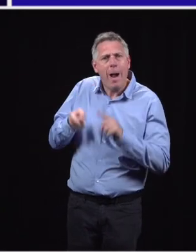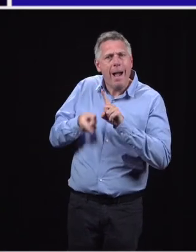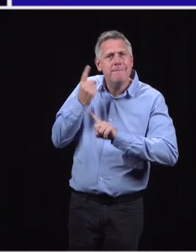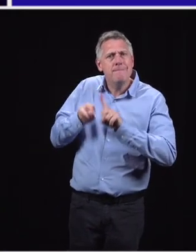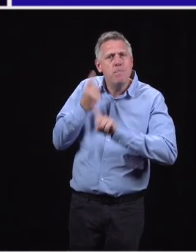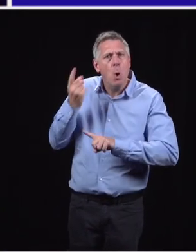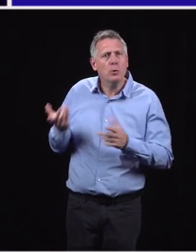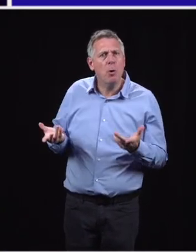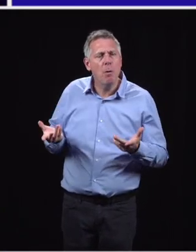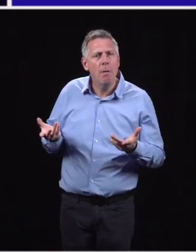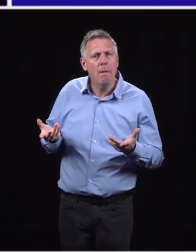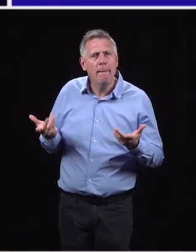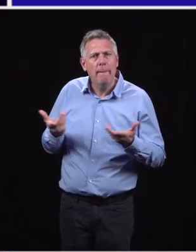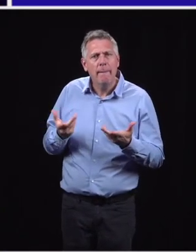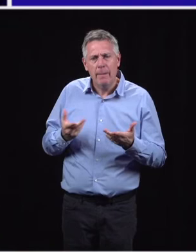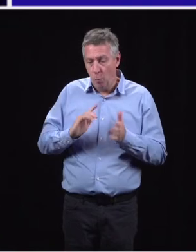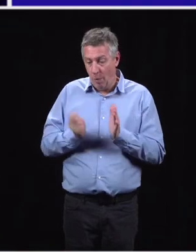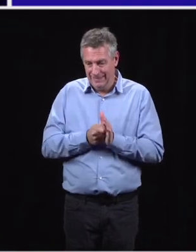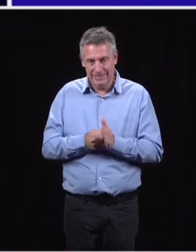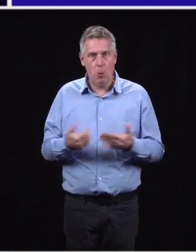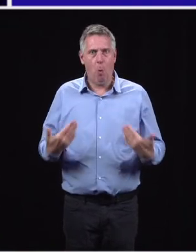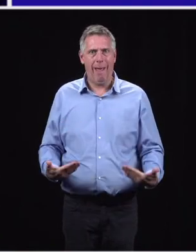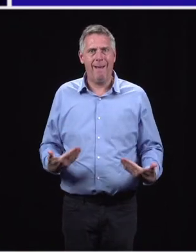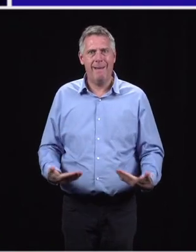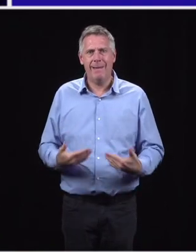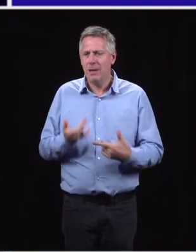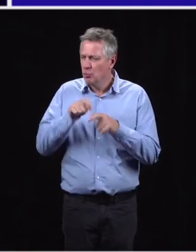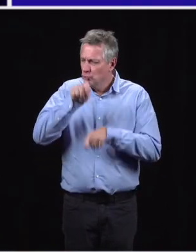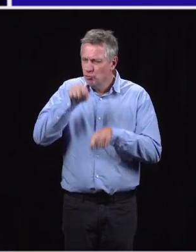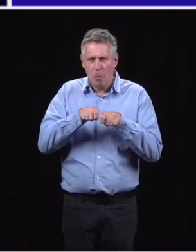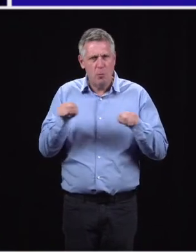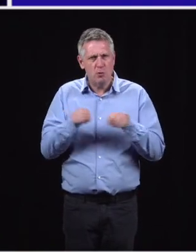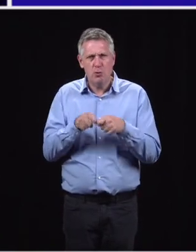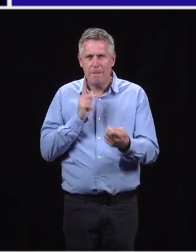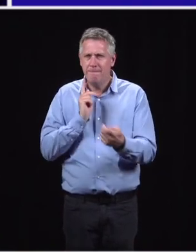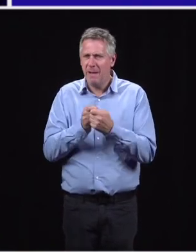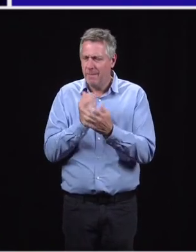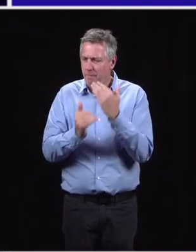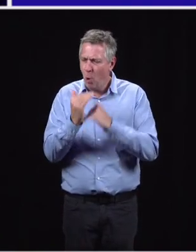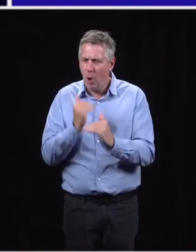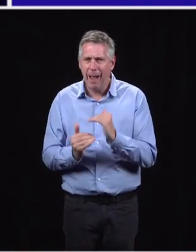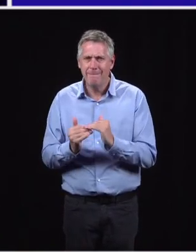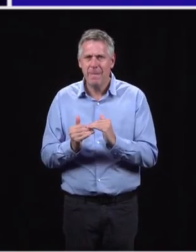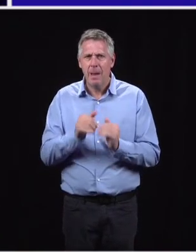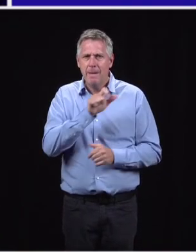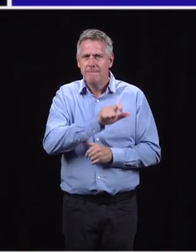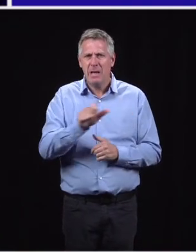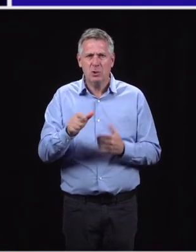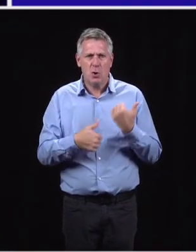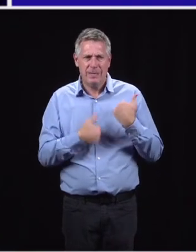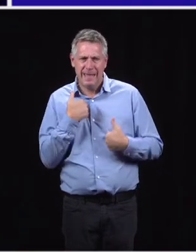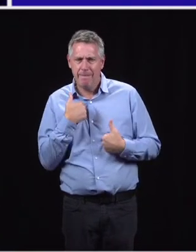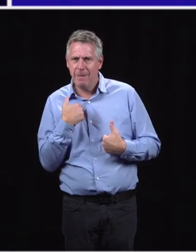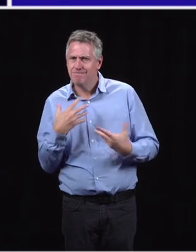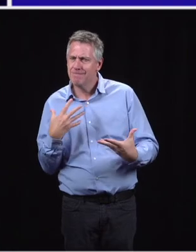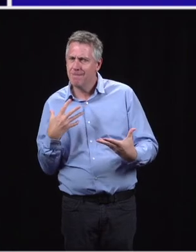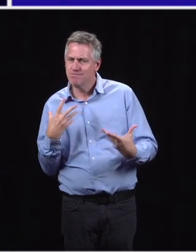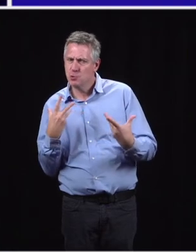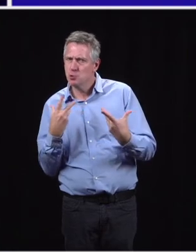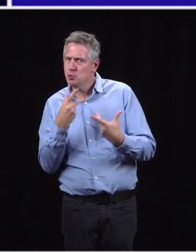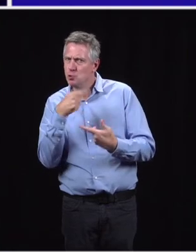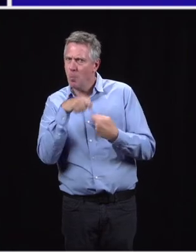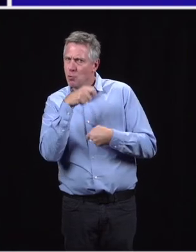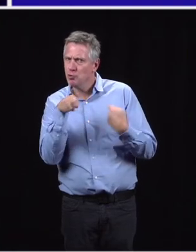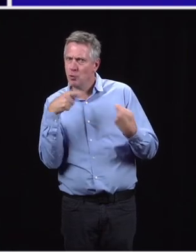faire pour cette édition du sur-mesure dans ce programme pour les personnes qui sont en situation de handicap il